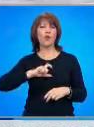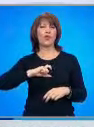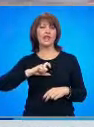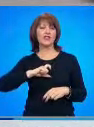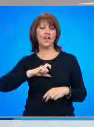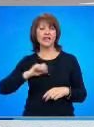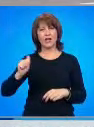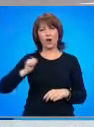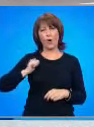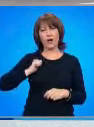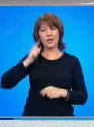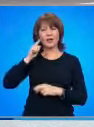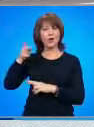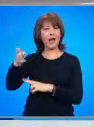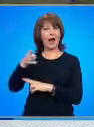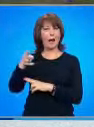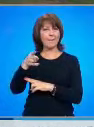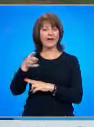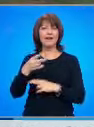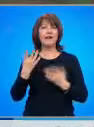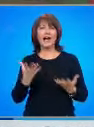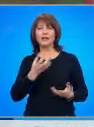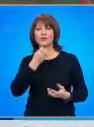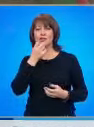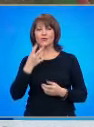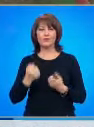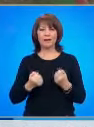камери край пътя, както се случи и